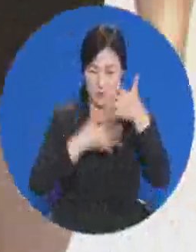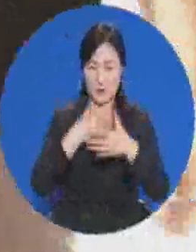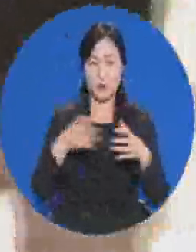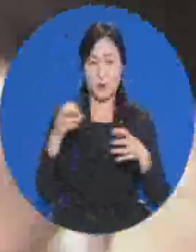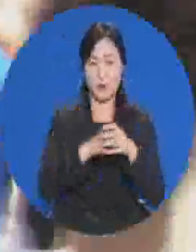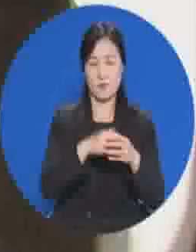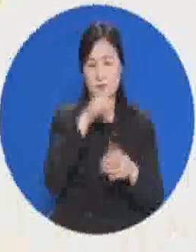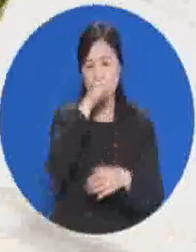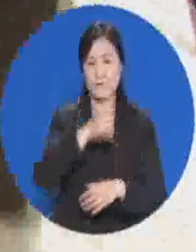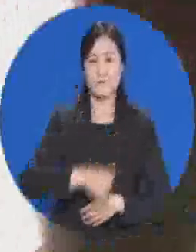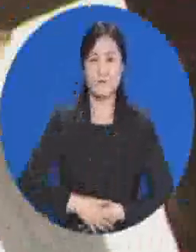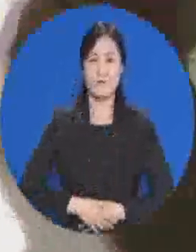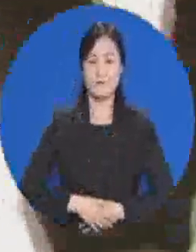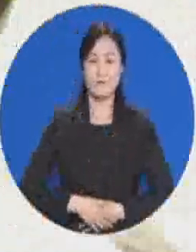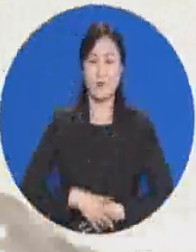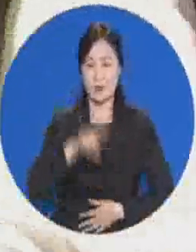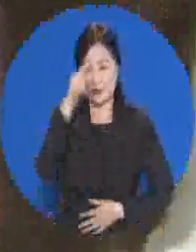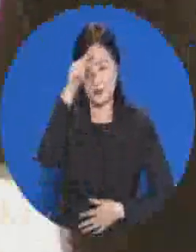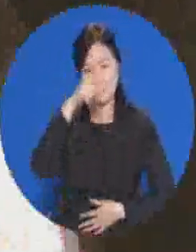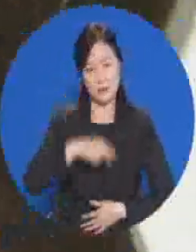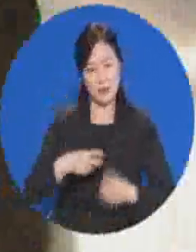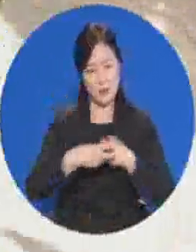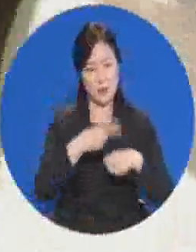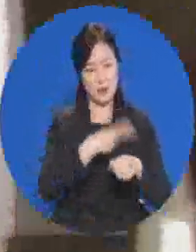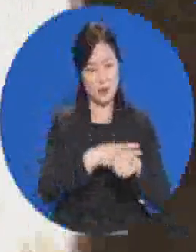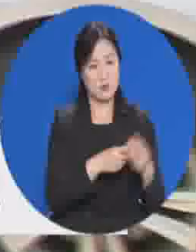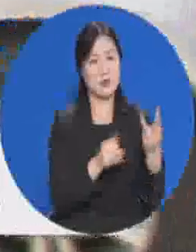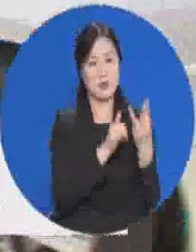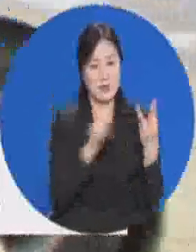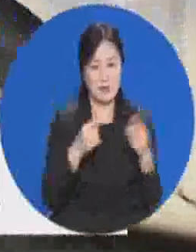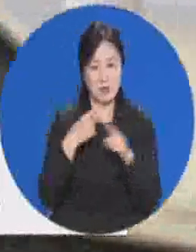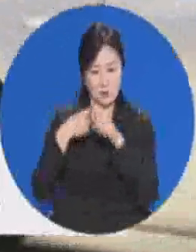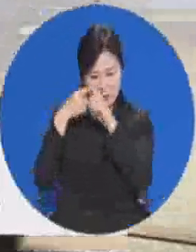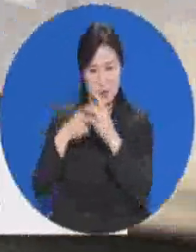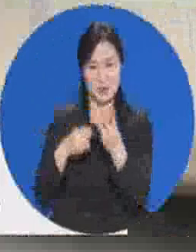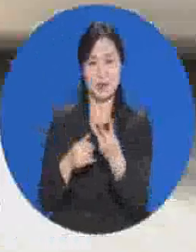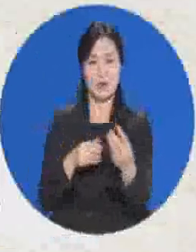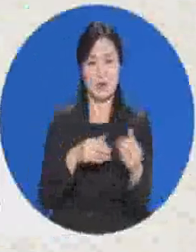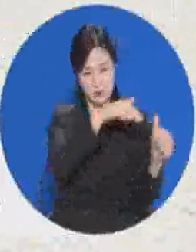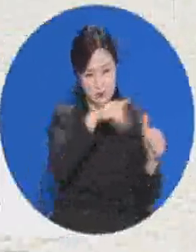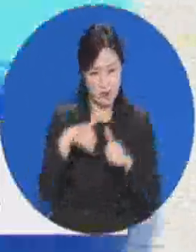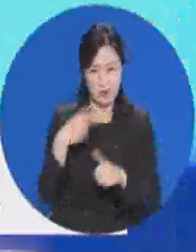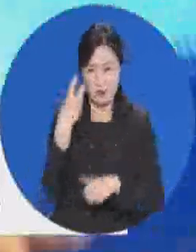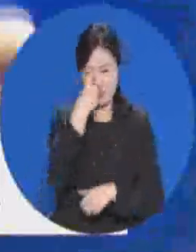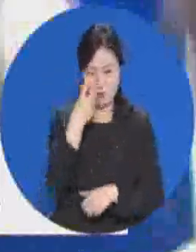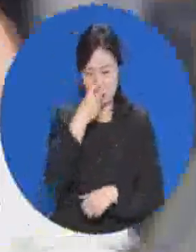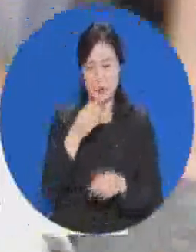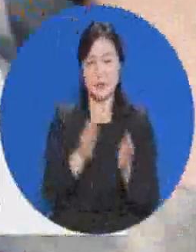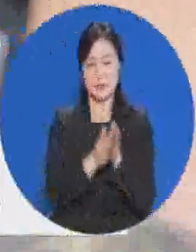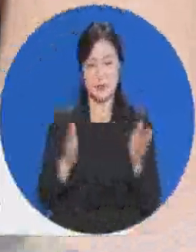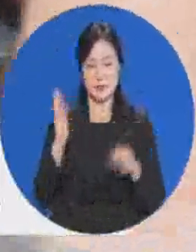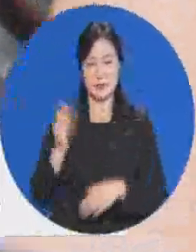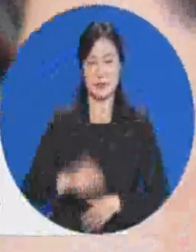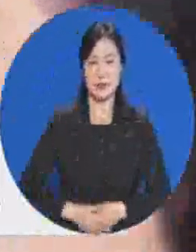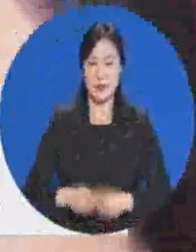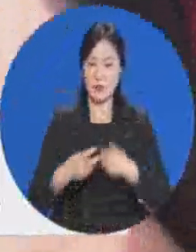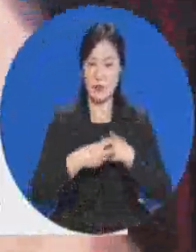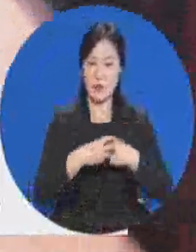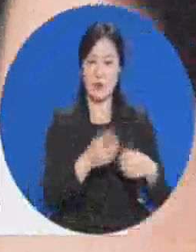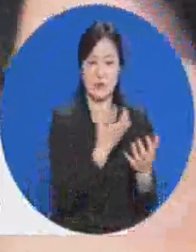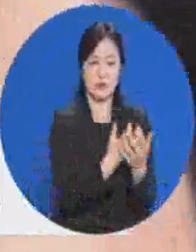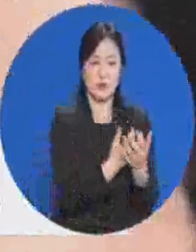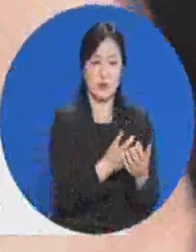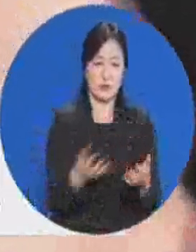알려졌습니다. 경찰은 이 병원의사 3명과 간호조무사 3명을 의료법 위반 등의 혐의로 입건하고 병원 수술 기록